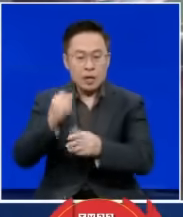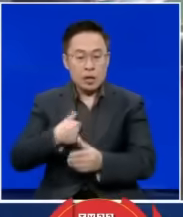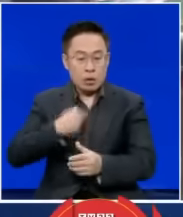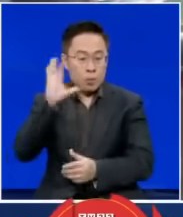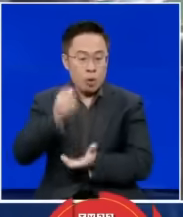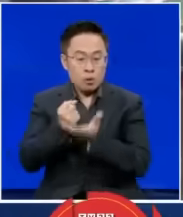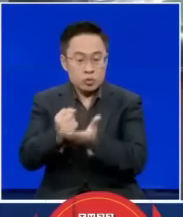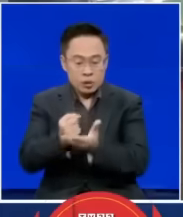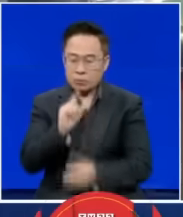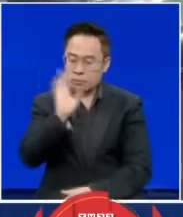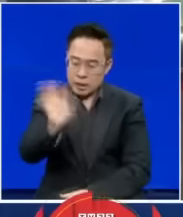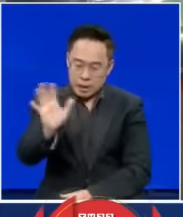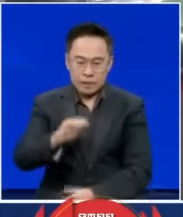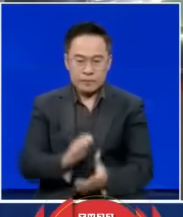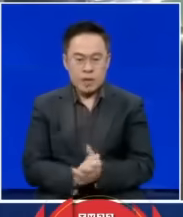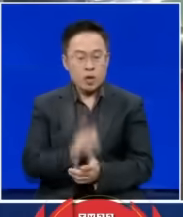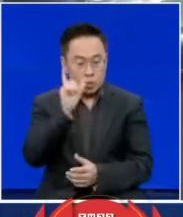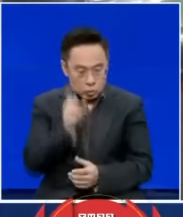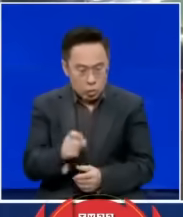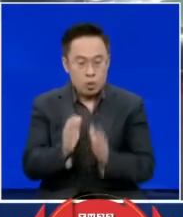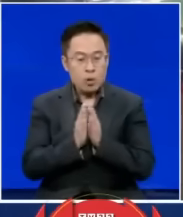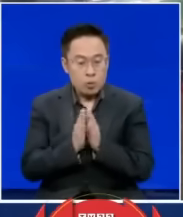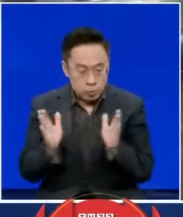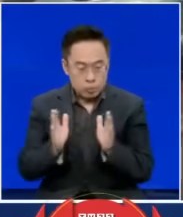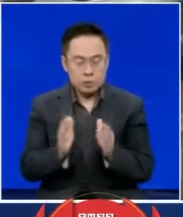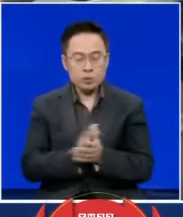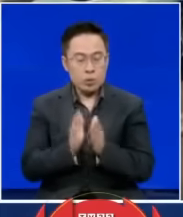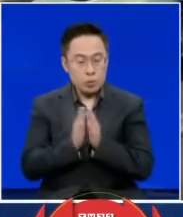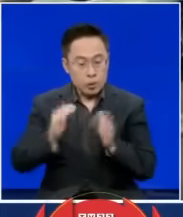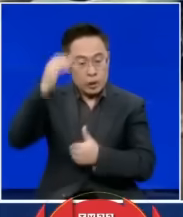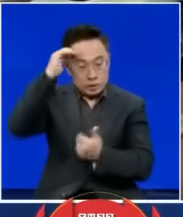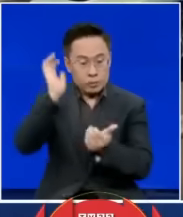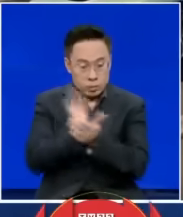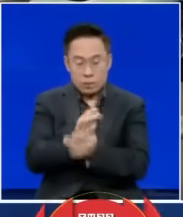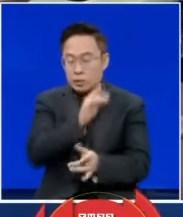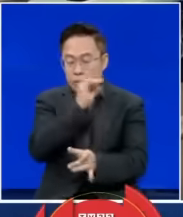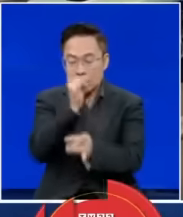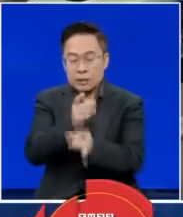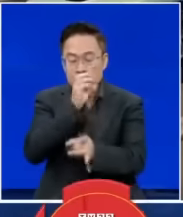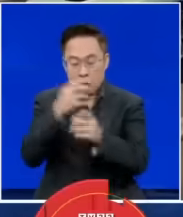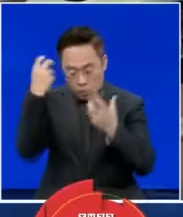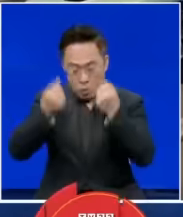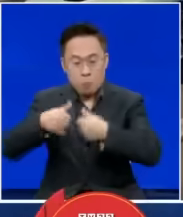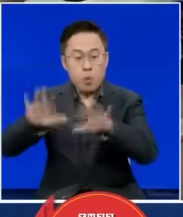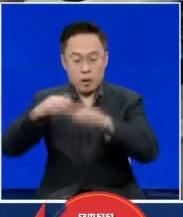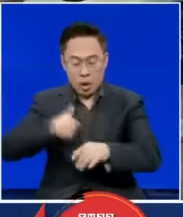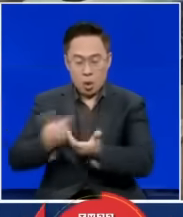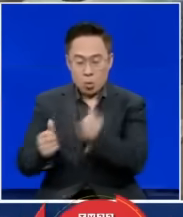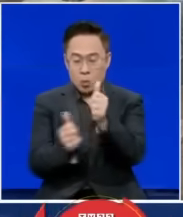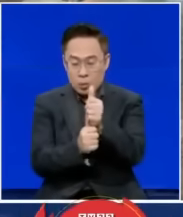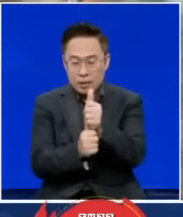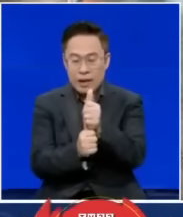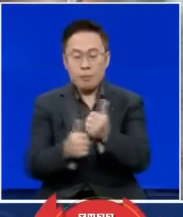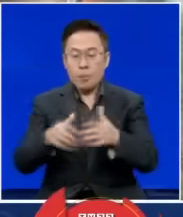ได ้ ที่จริงนะต้องขอบคุณตำรวจด้วยเพราะถ้าเกิดหากไปเมาแล้วขับแล้วเกิดอุบัติเหตุเดี๋ยวต้องได้นั่งร้องไห้กันบ้